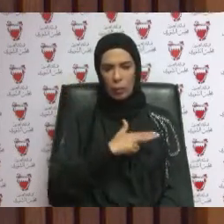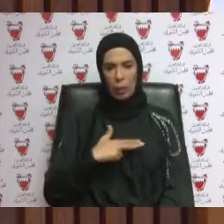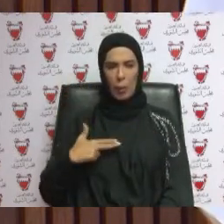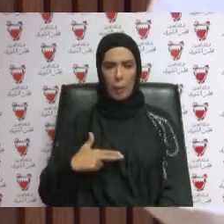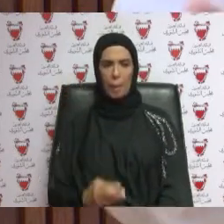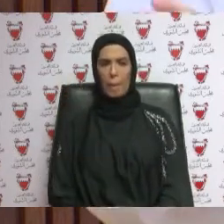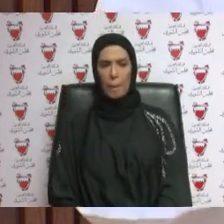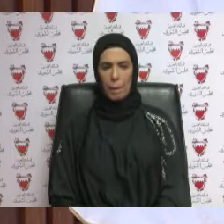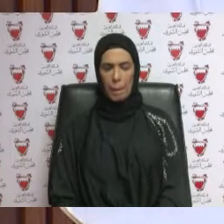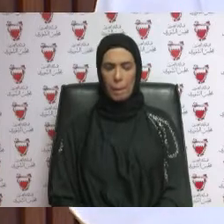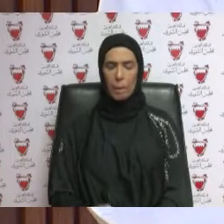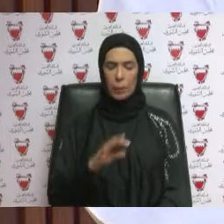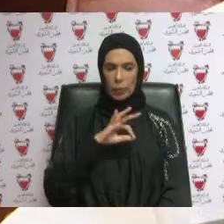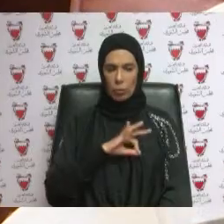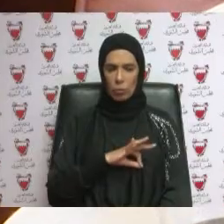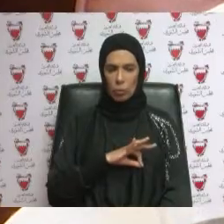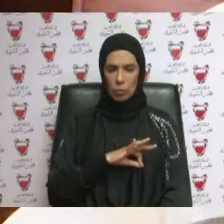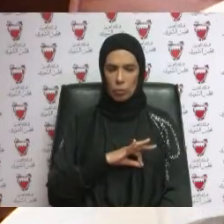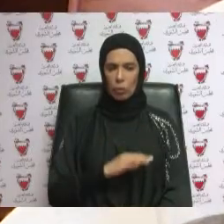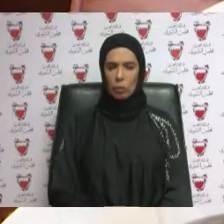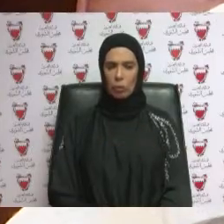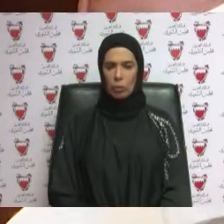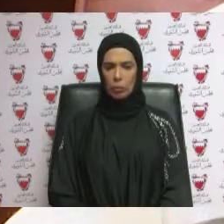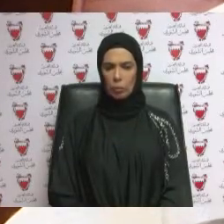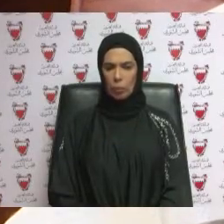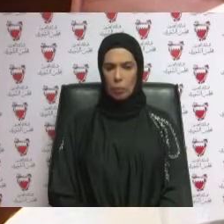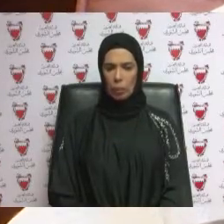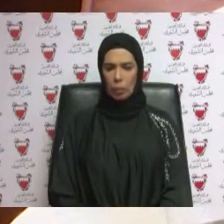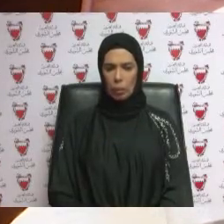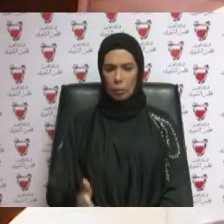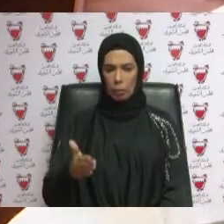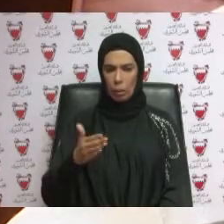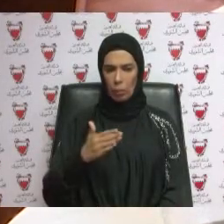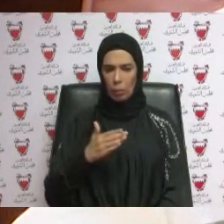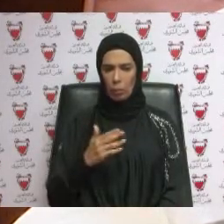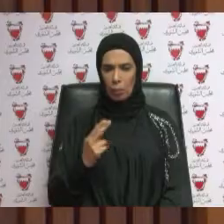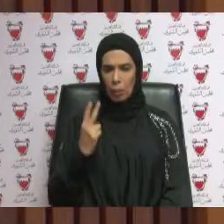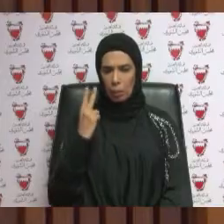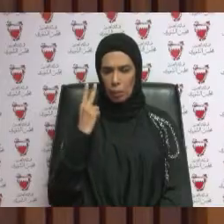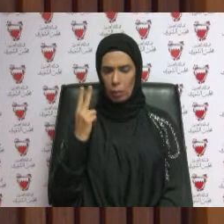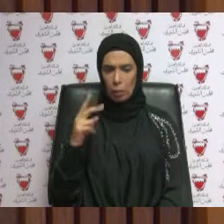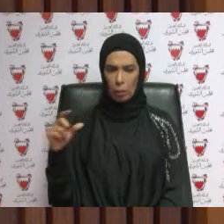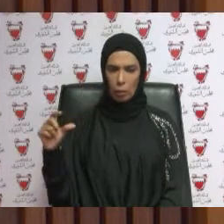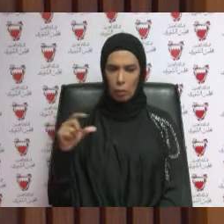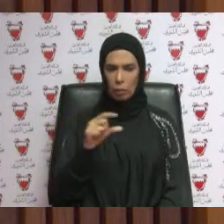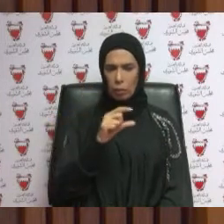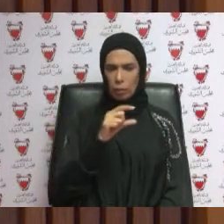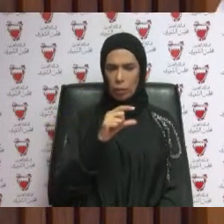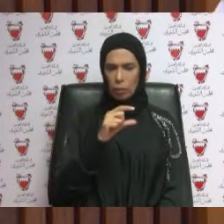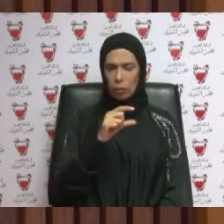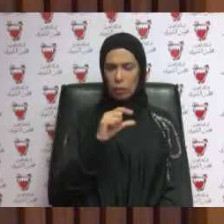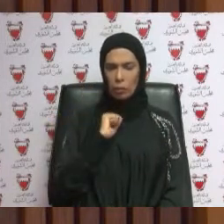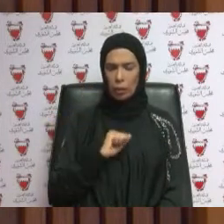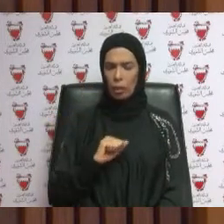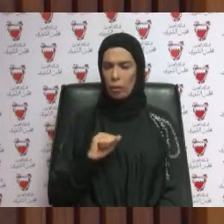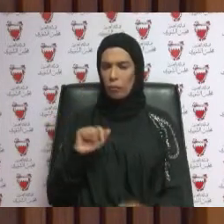الموقرة الاستفادة من هذا التوجه. مع الرئيس قبل شهرين كان هناك تقرير مطول في البي بي سي عن نفس